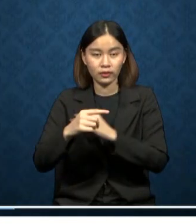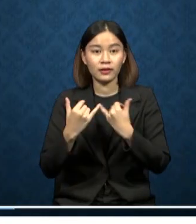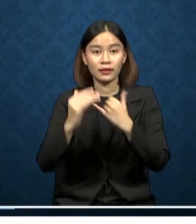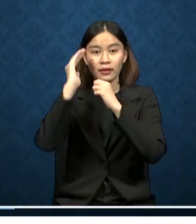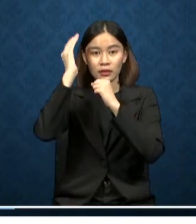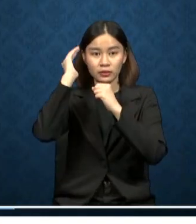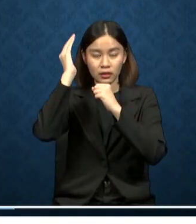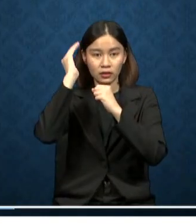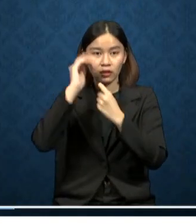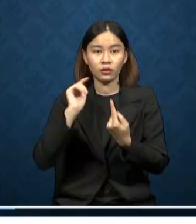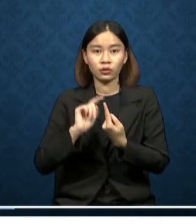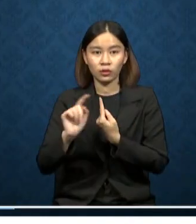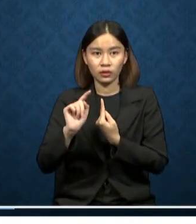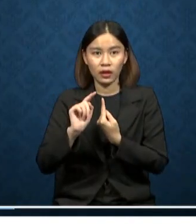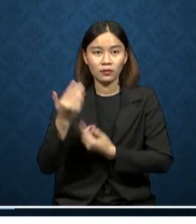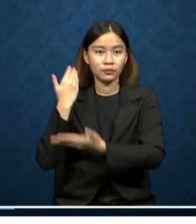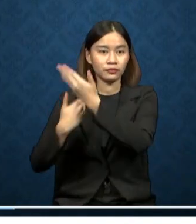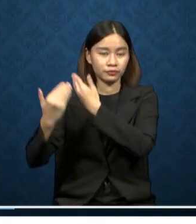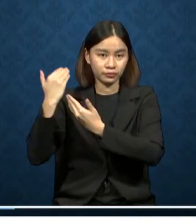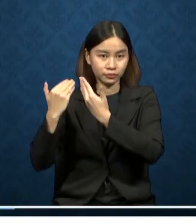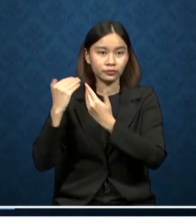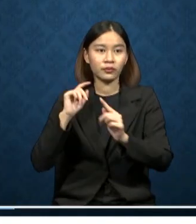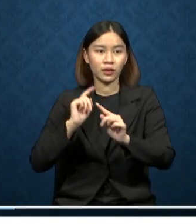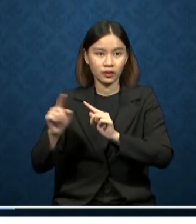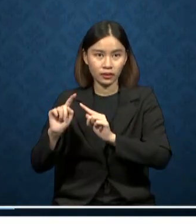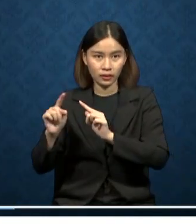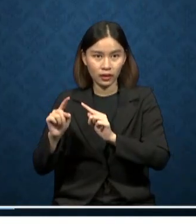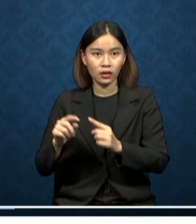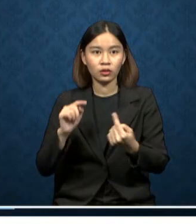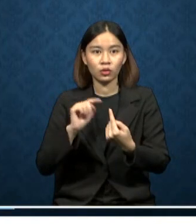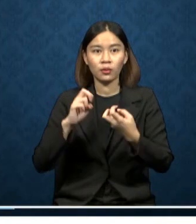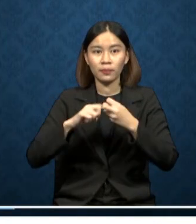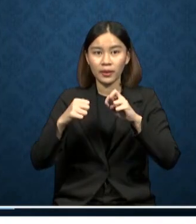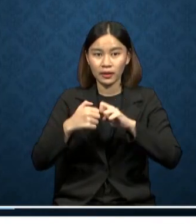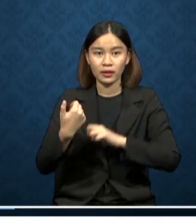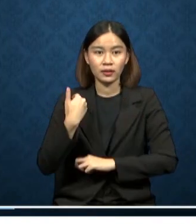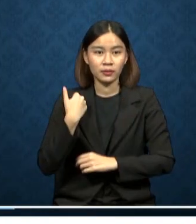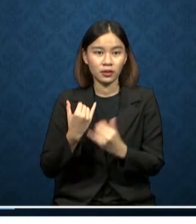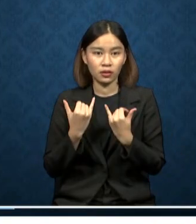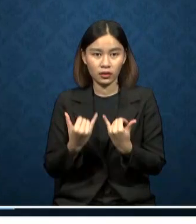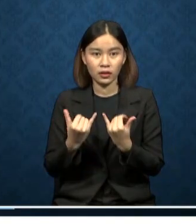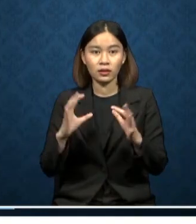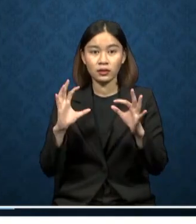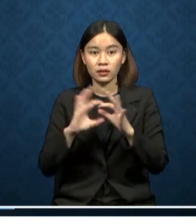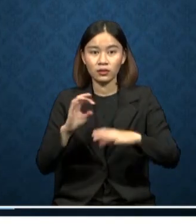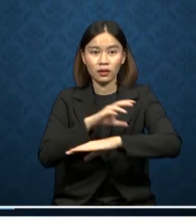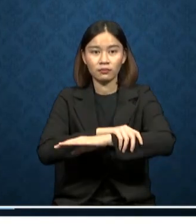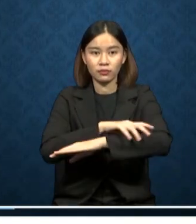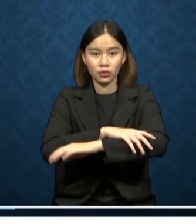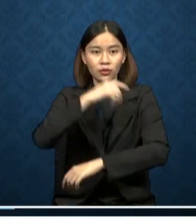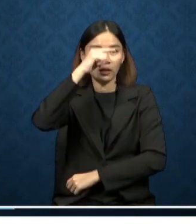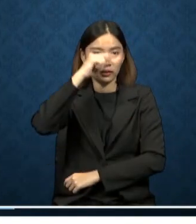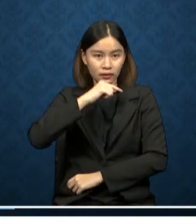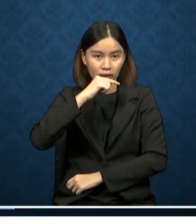เสนอในเรื่องของประวัติความเป็นมาและสภาพปัญหาที่มีอยู่เกี่ยวกับการนวดไทย